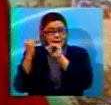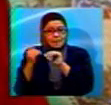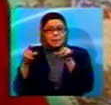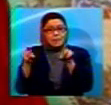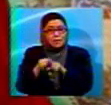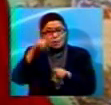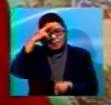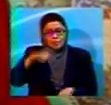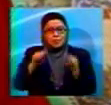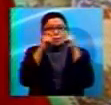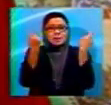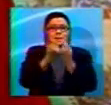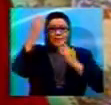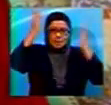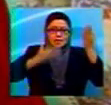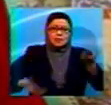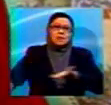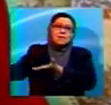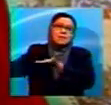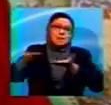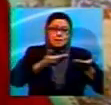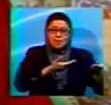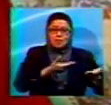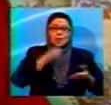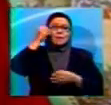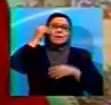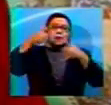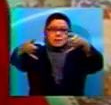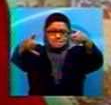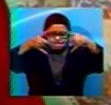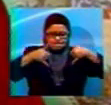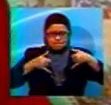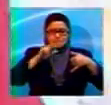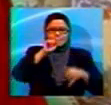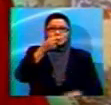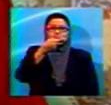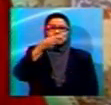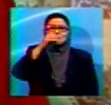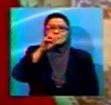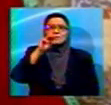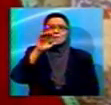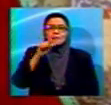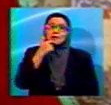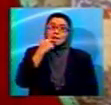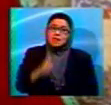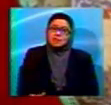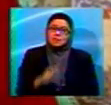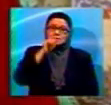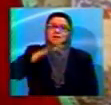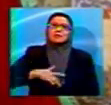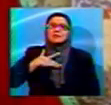kita membawa balik Thomas kap dah lama kita tak tak tak tak merasa pegang Thomas C tu ya dan